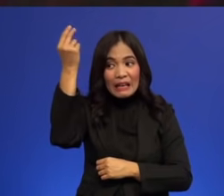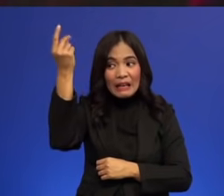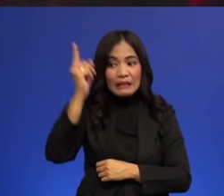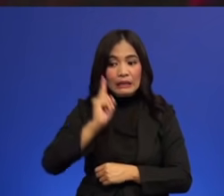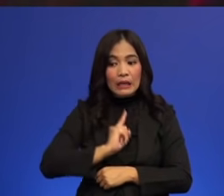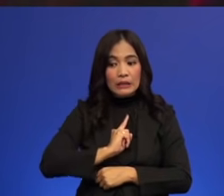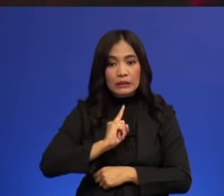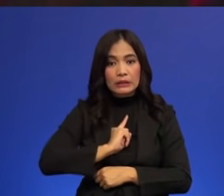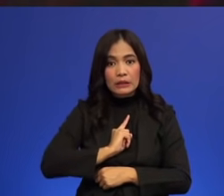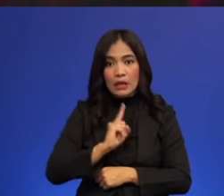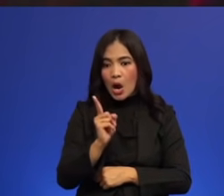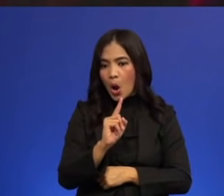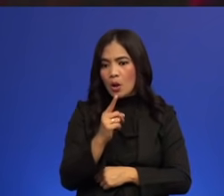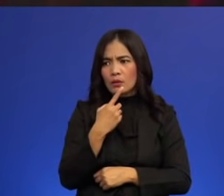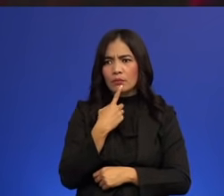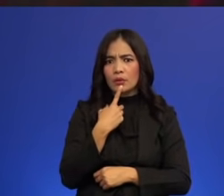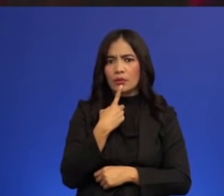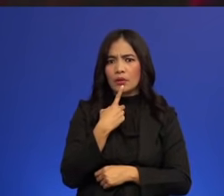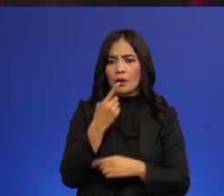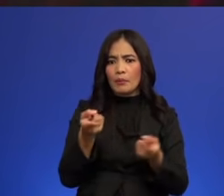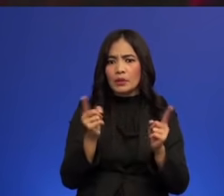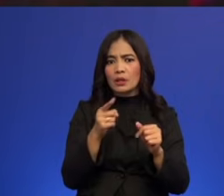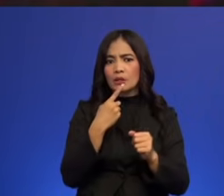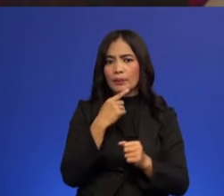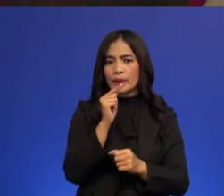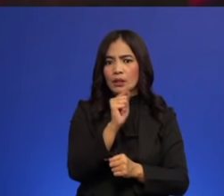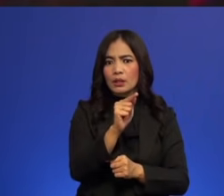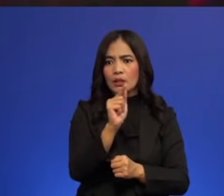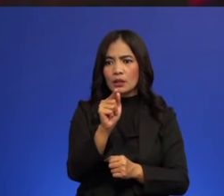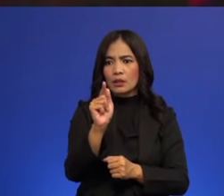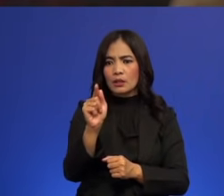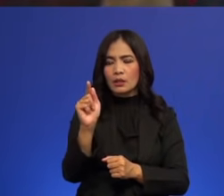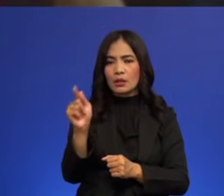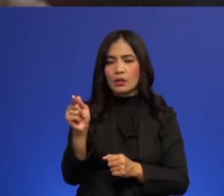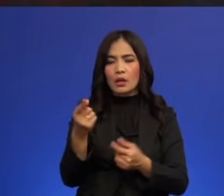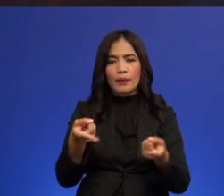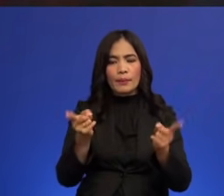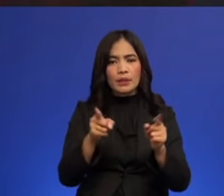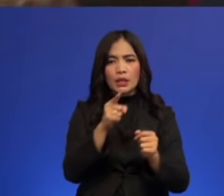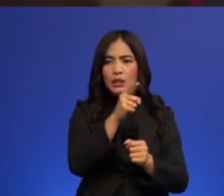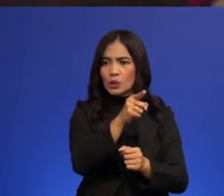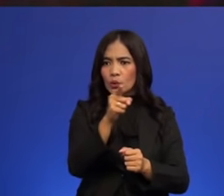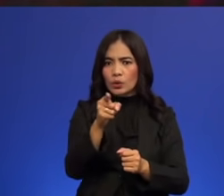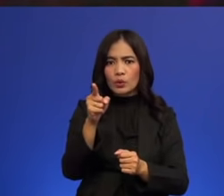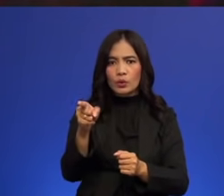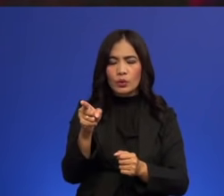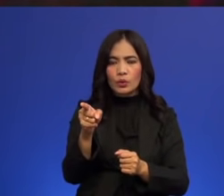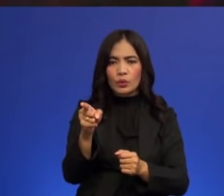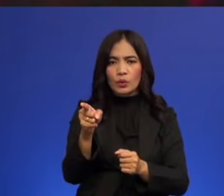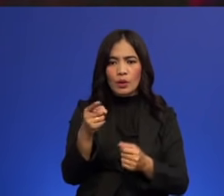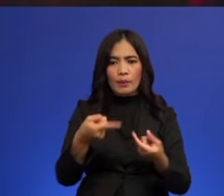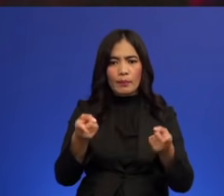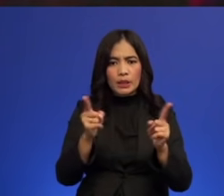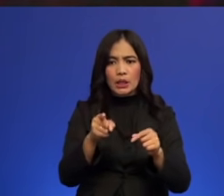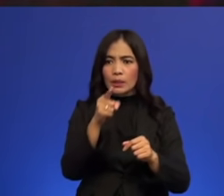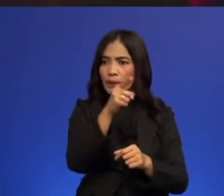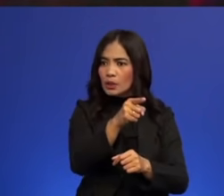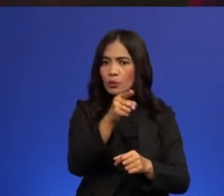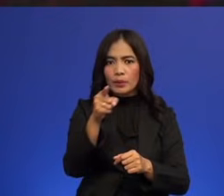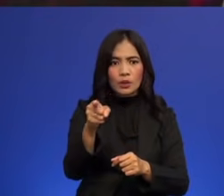berpikir, jangan-jangan nanti menjadi seperti ini. Jangan-jangan nanti menjadi seperti ini. Jangan-jangan nanti menjadi